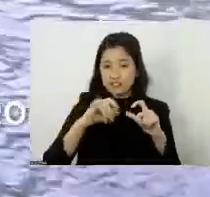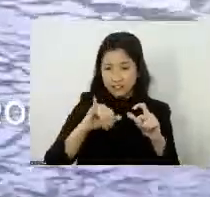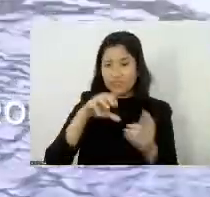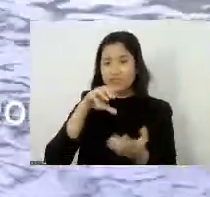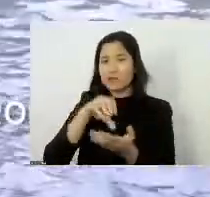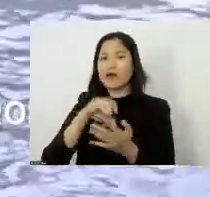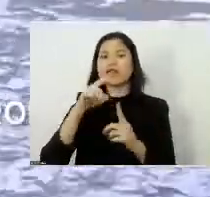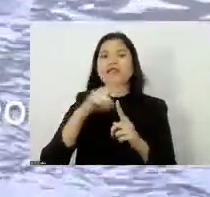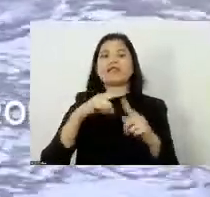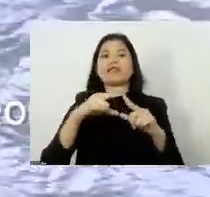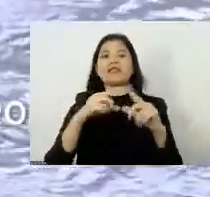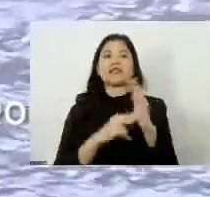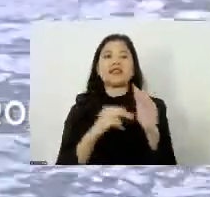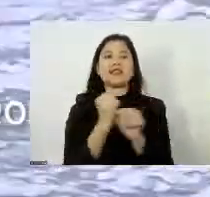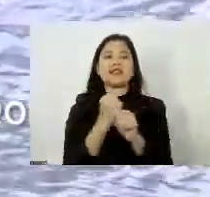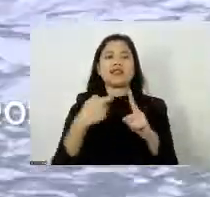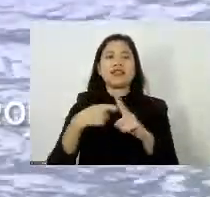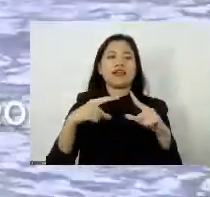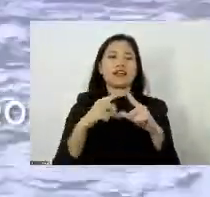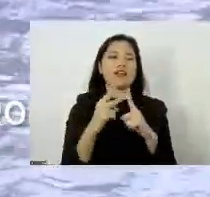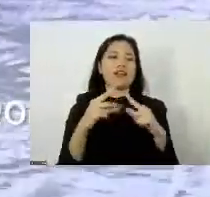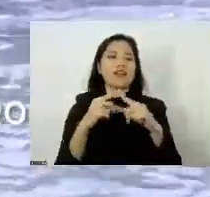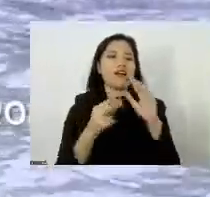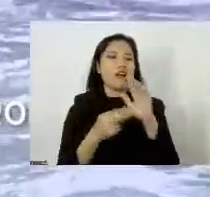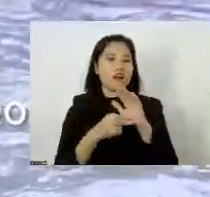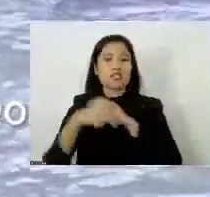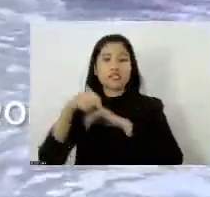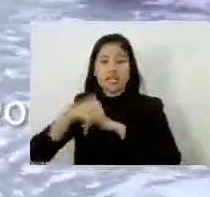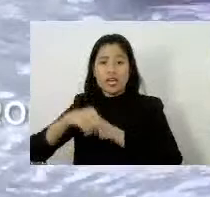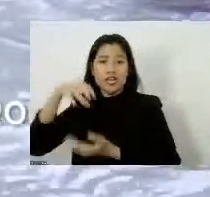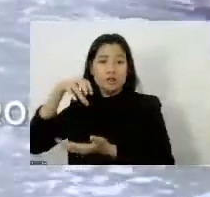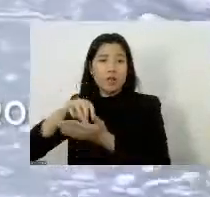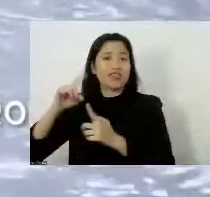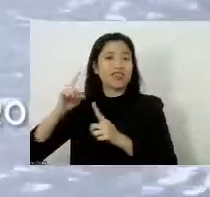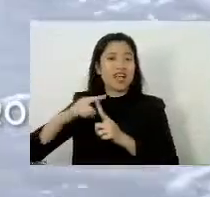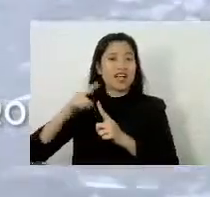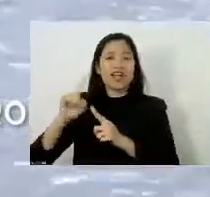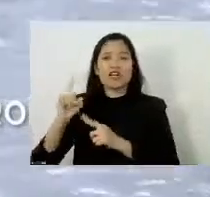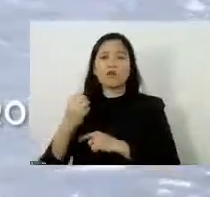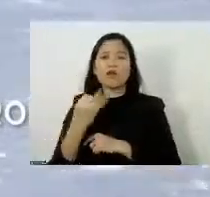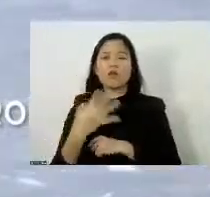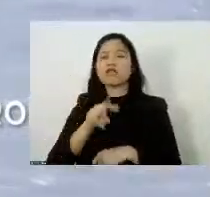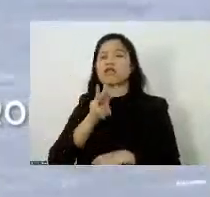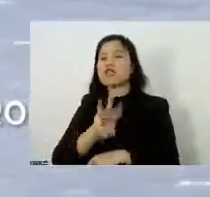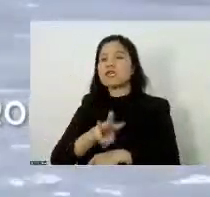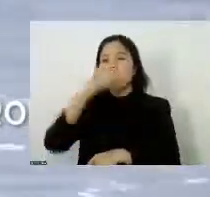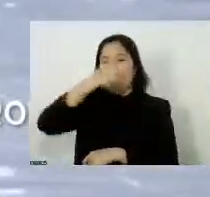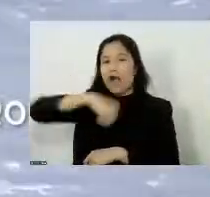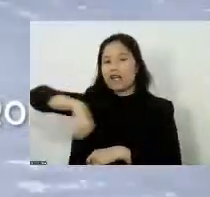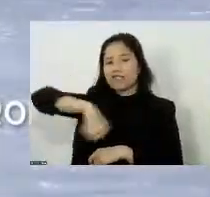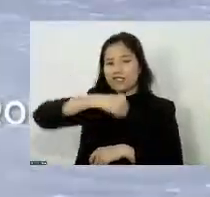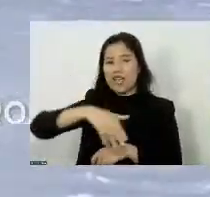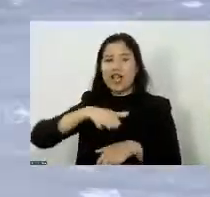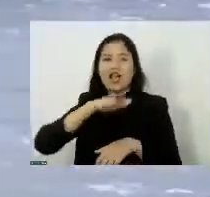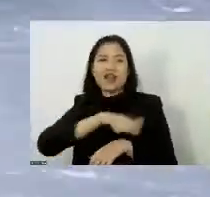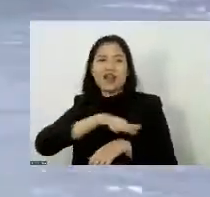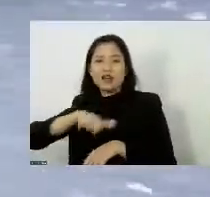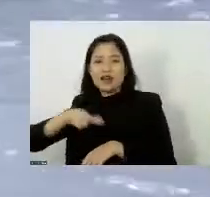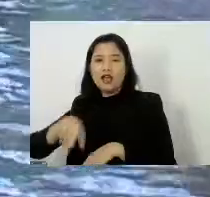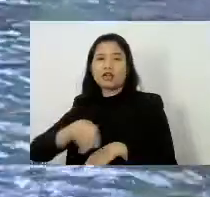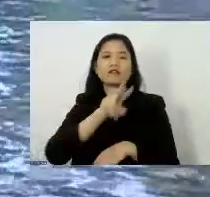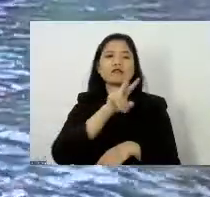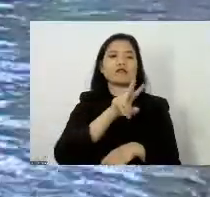ini ada tiga ekor anak gajah yang ada di tangkahan yaitu Eropa dan dua sepupunya